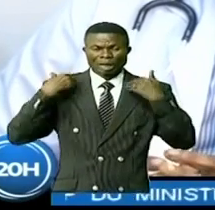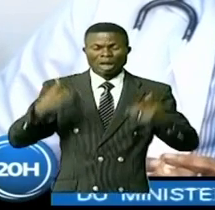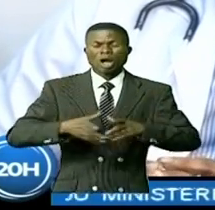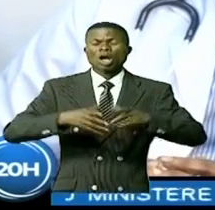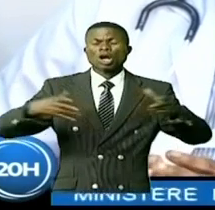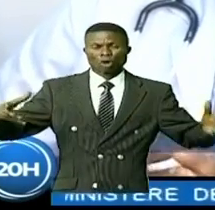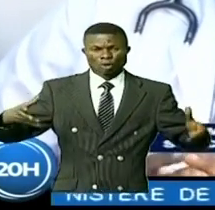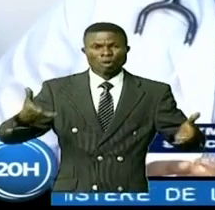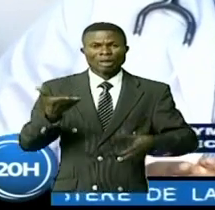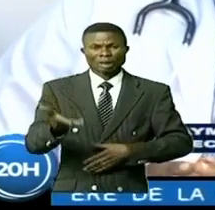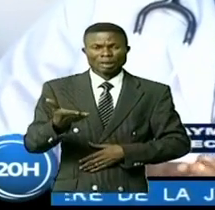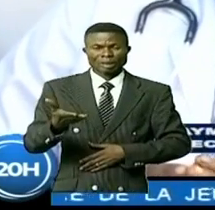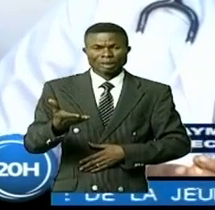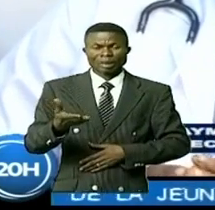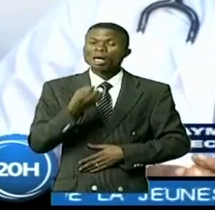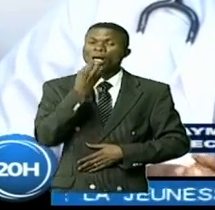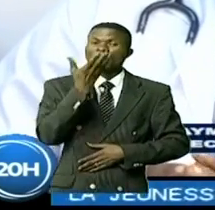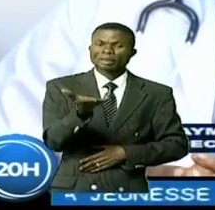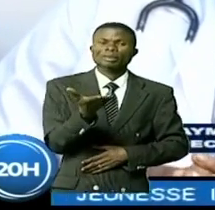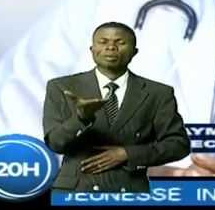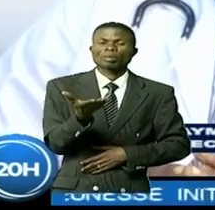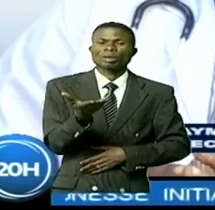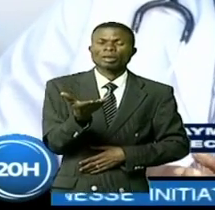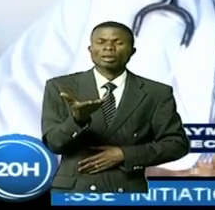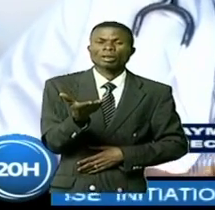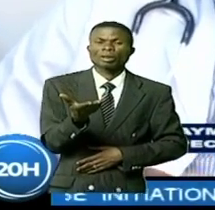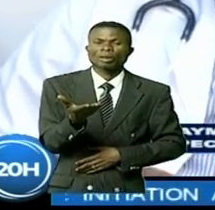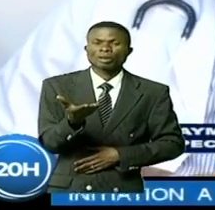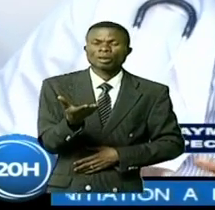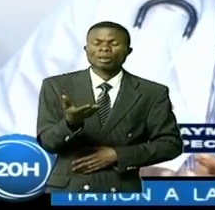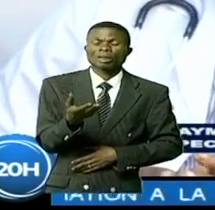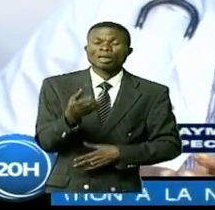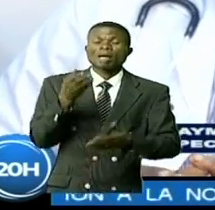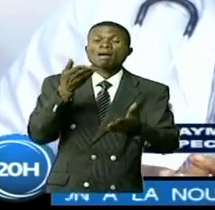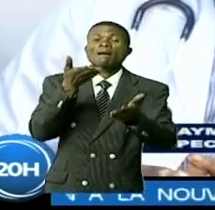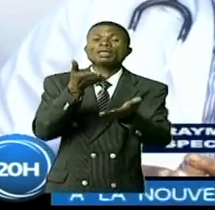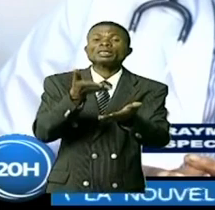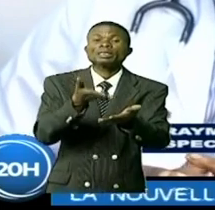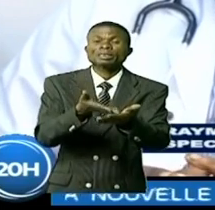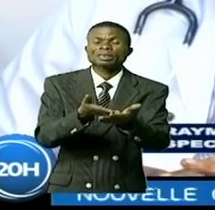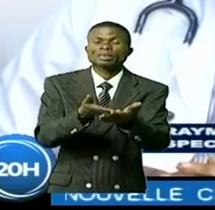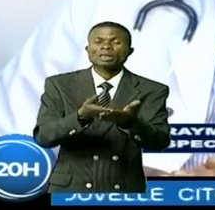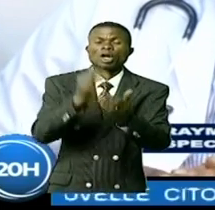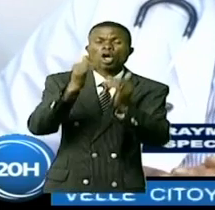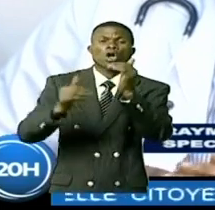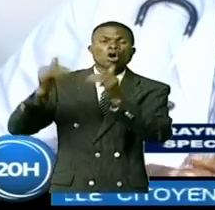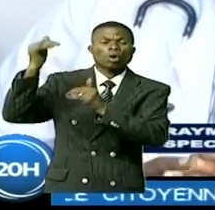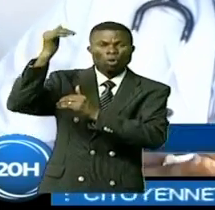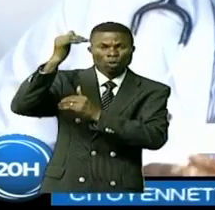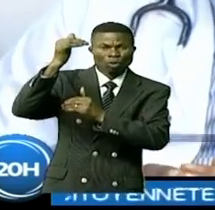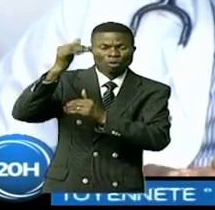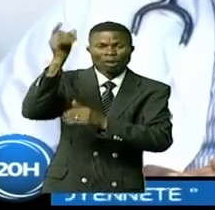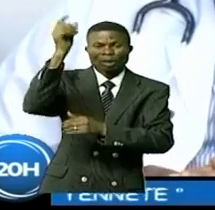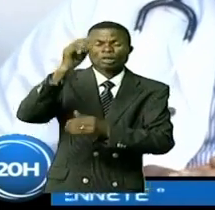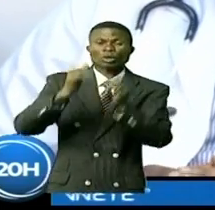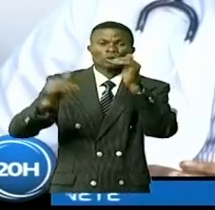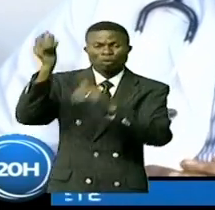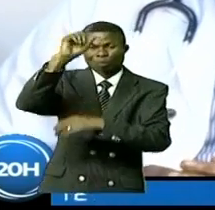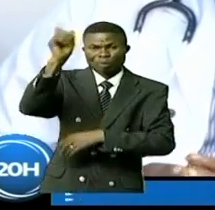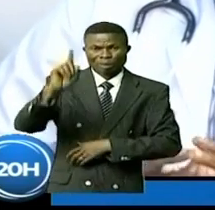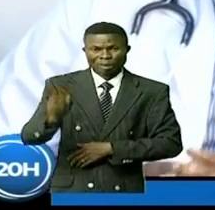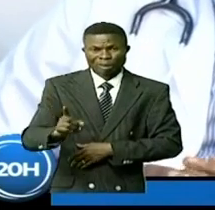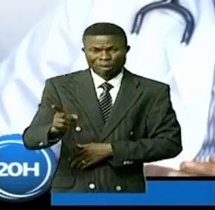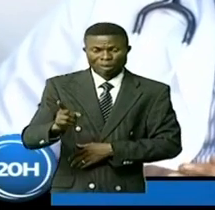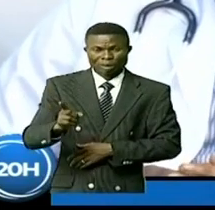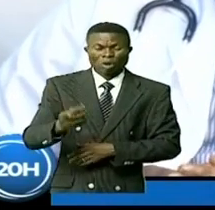cas, quand il s'agit d'un indice qui est supérieur ou égal à 30. Donc quand on divise